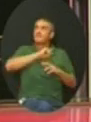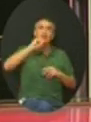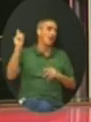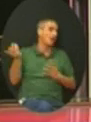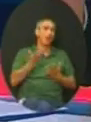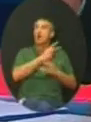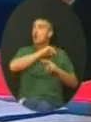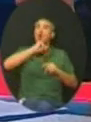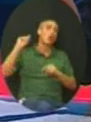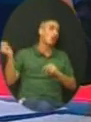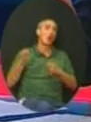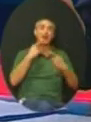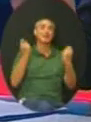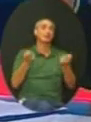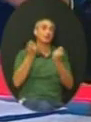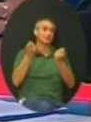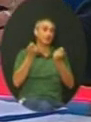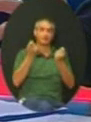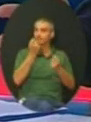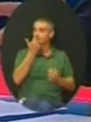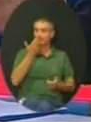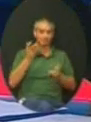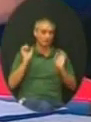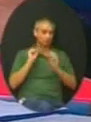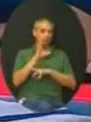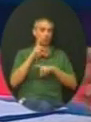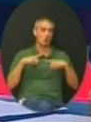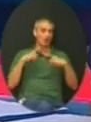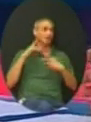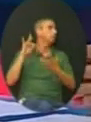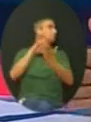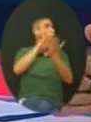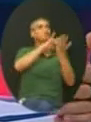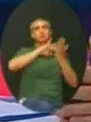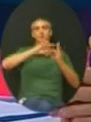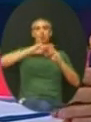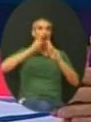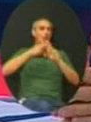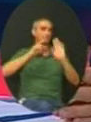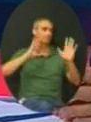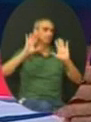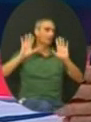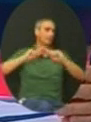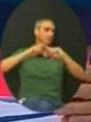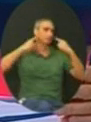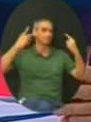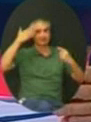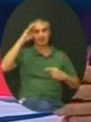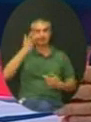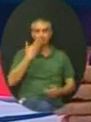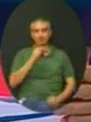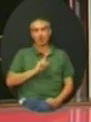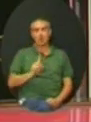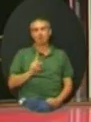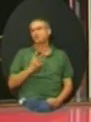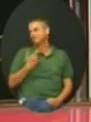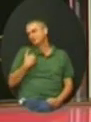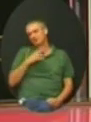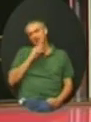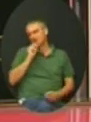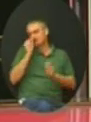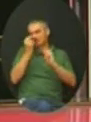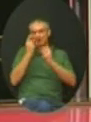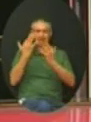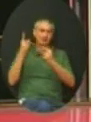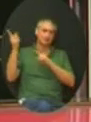הדברים... שהכל התפרסם... כמעט לייב במקומות אחרים, בערוצי תקשורת זרים. אני לא רוצה להיכנס לניואנסים